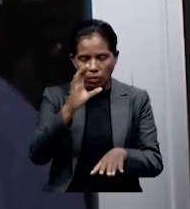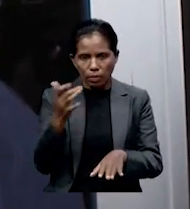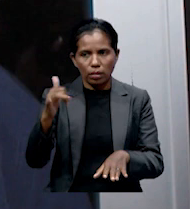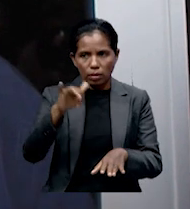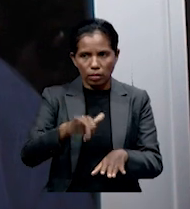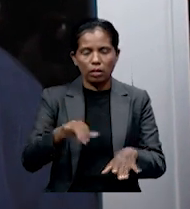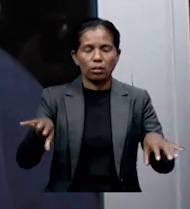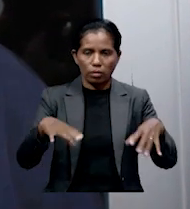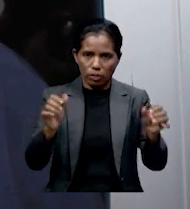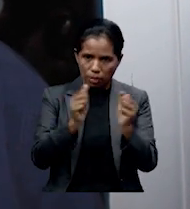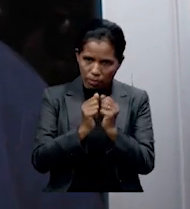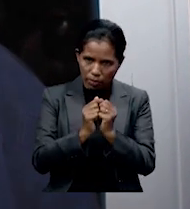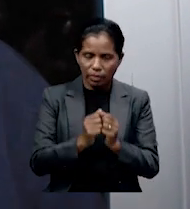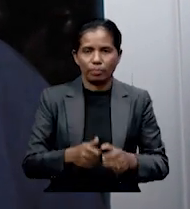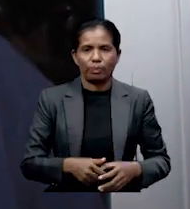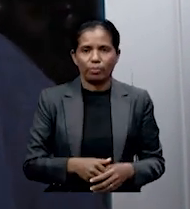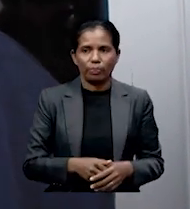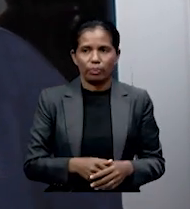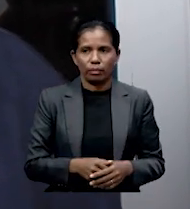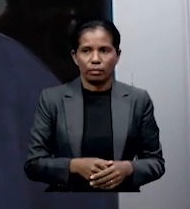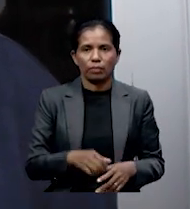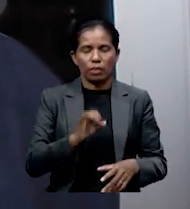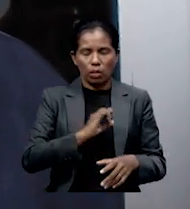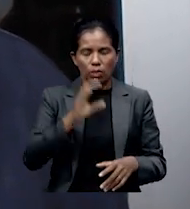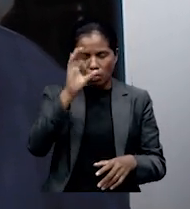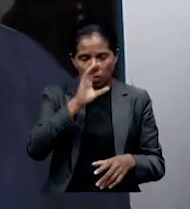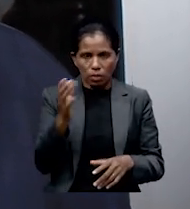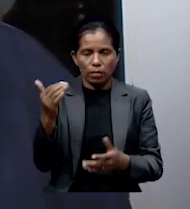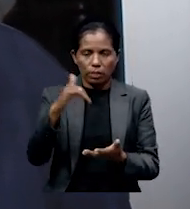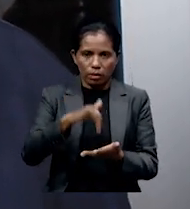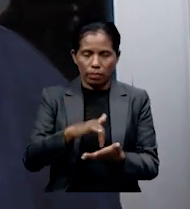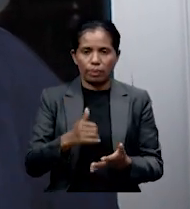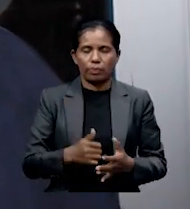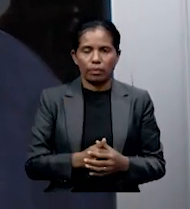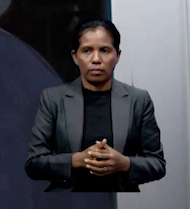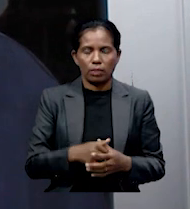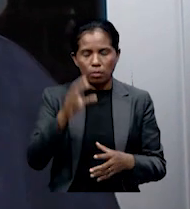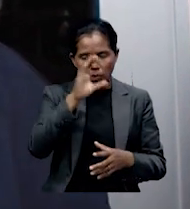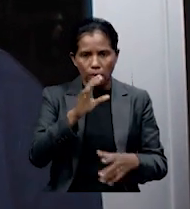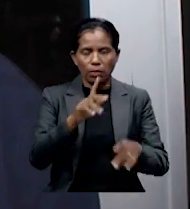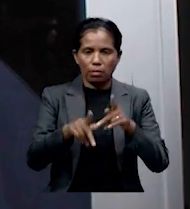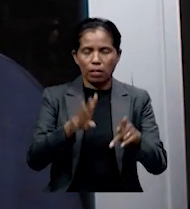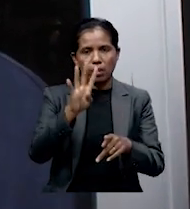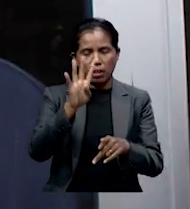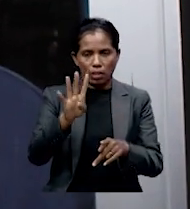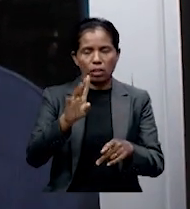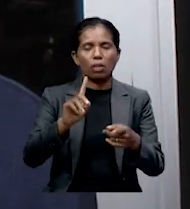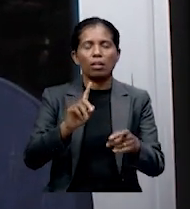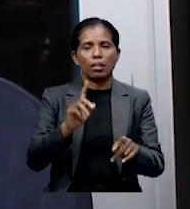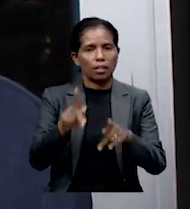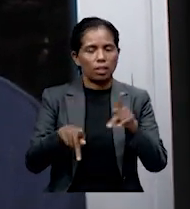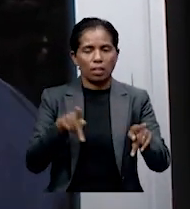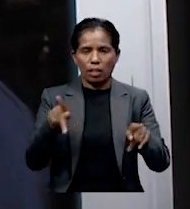atas servis robot. Hawa sih buka falsir. Nee kita timur on lah bel dispensa nee email,